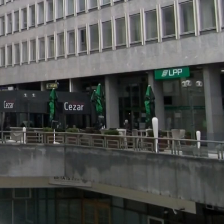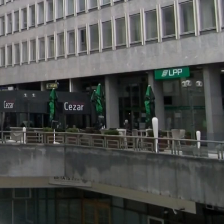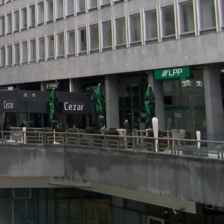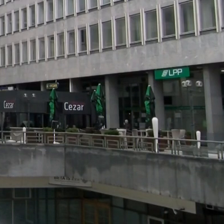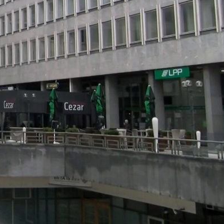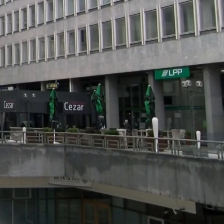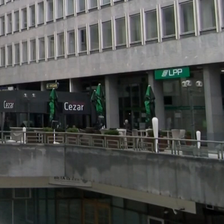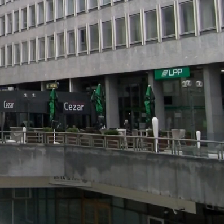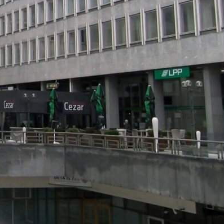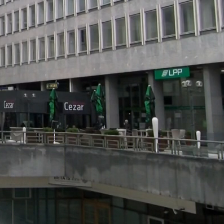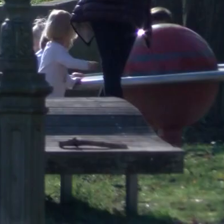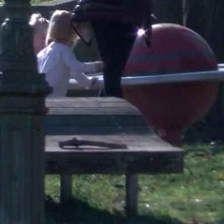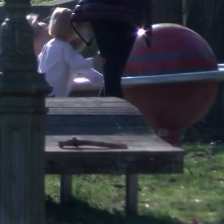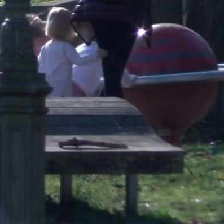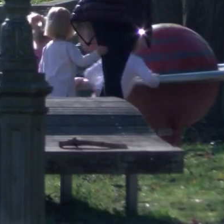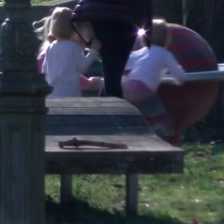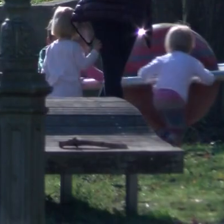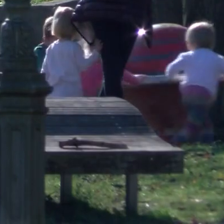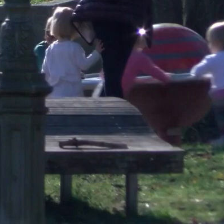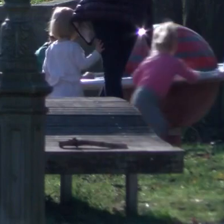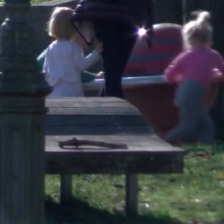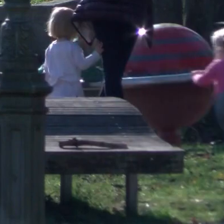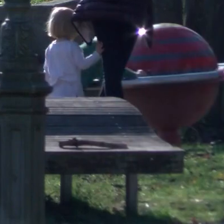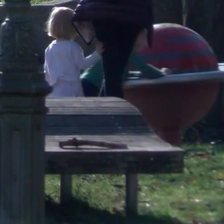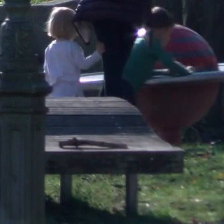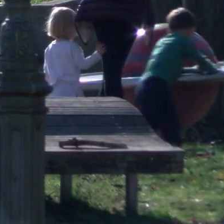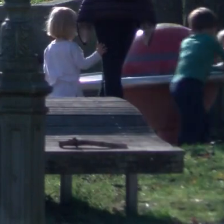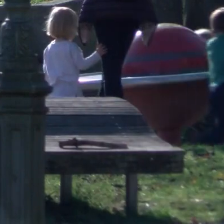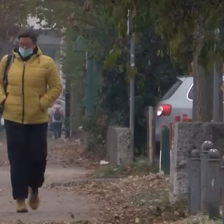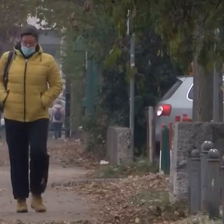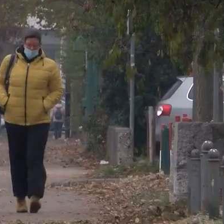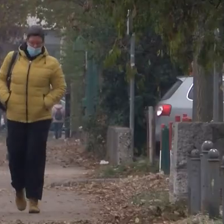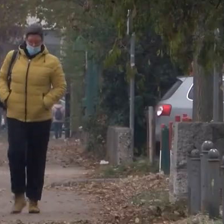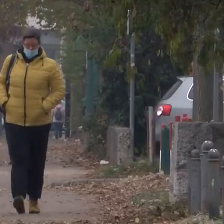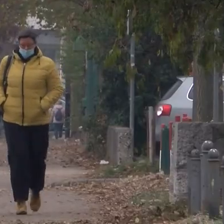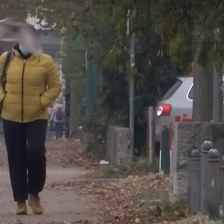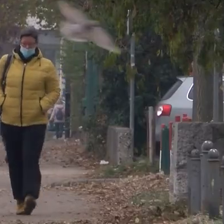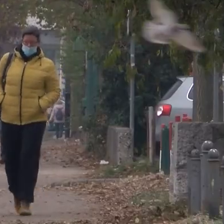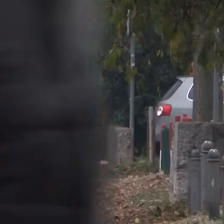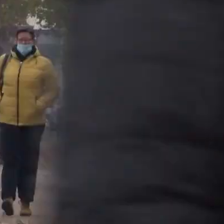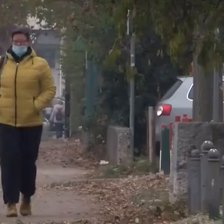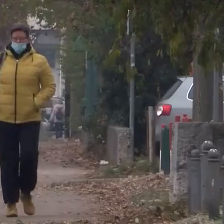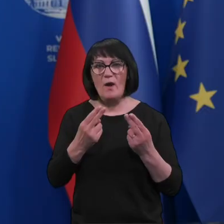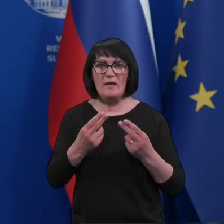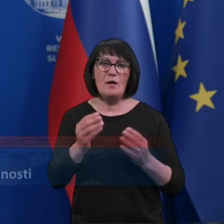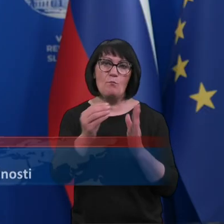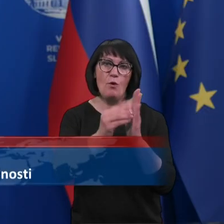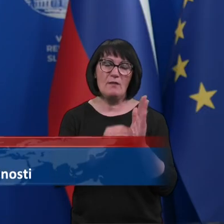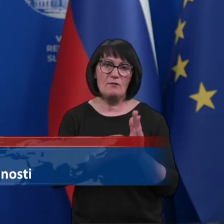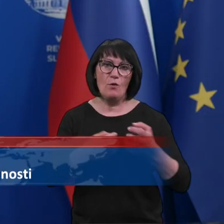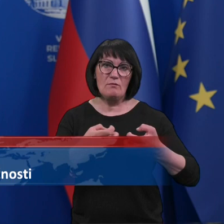demokratov doseglo 130 tisoč. V času veliko hujše korona krize pa ni preseglo številke 100 tisoč.